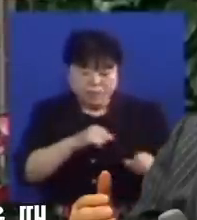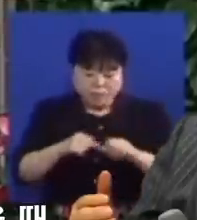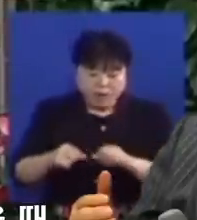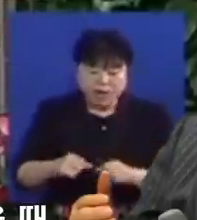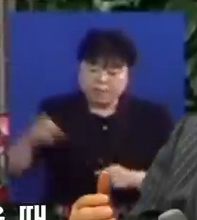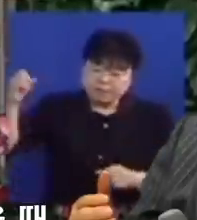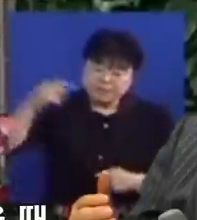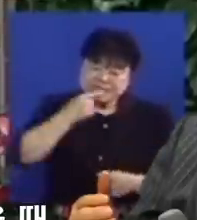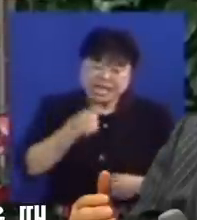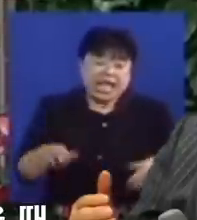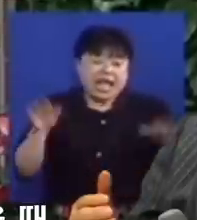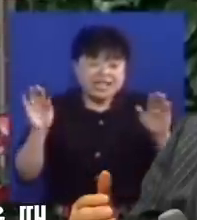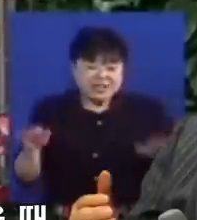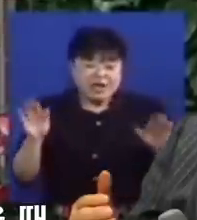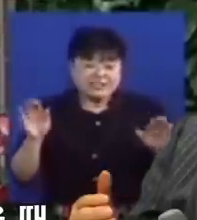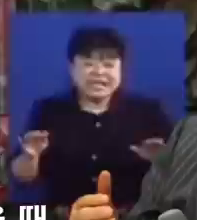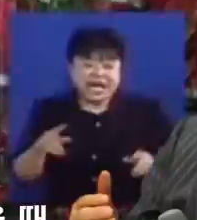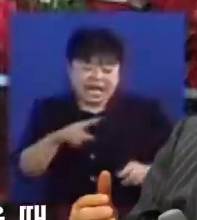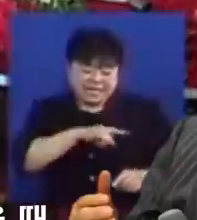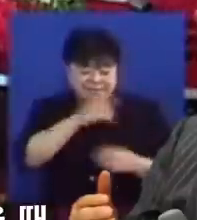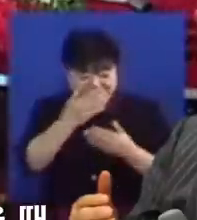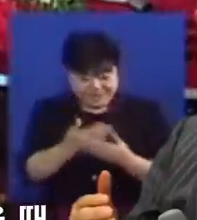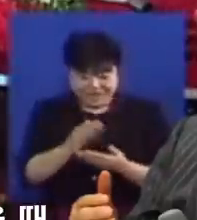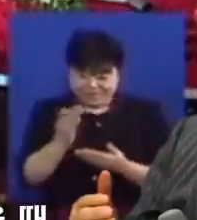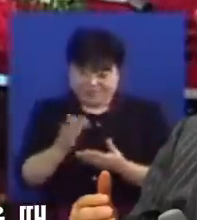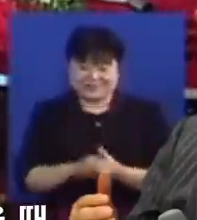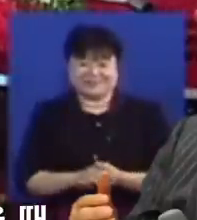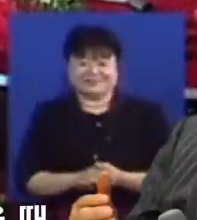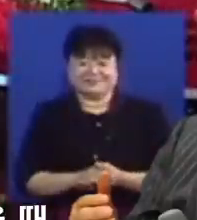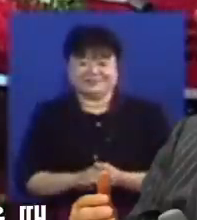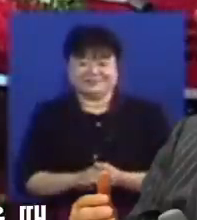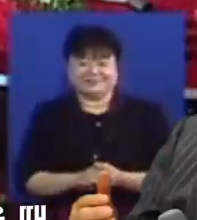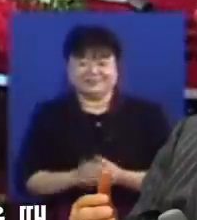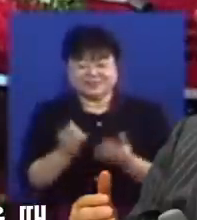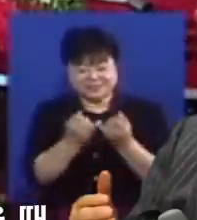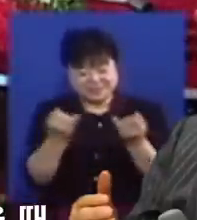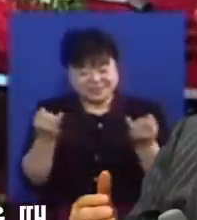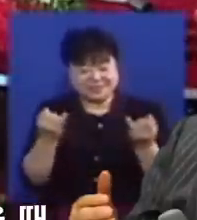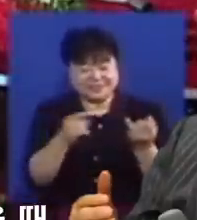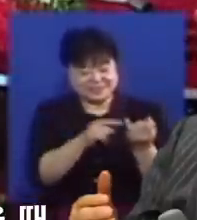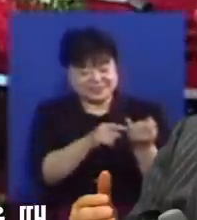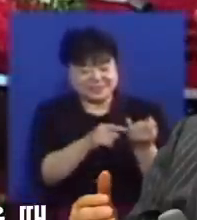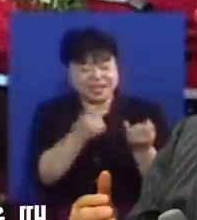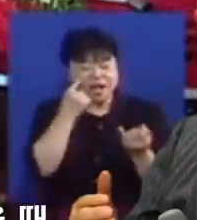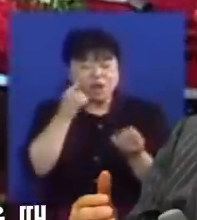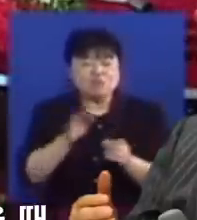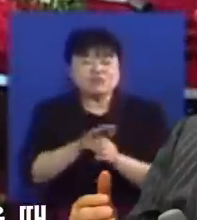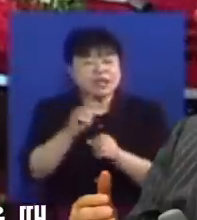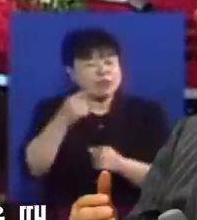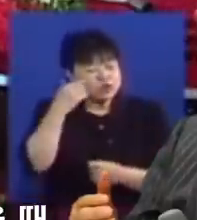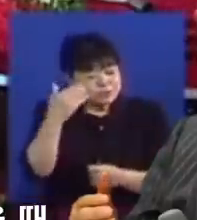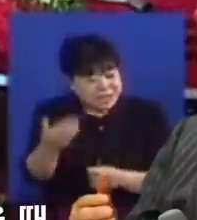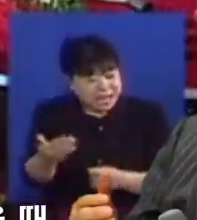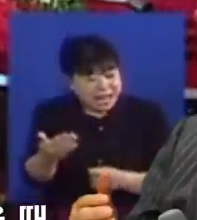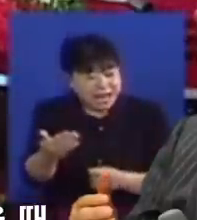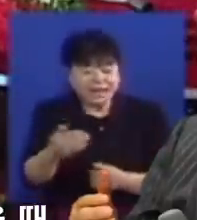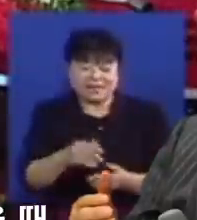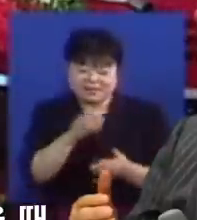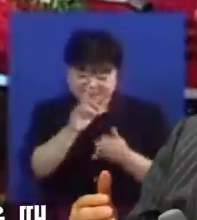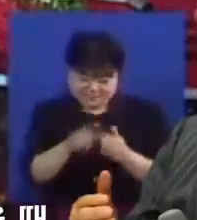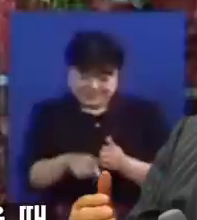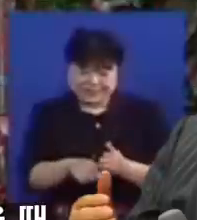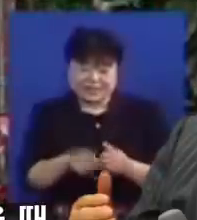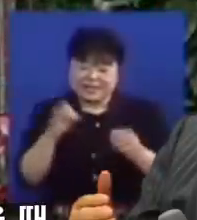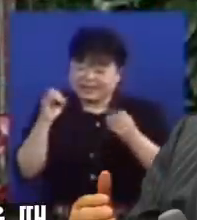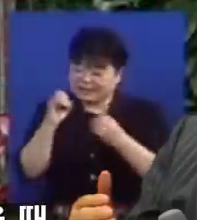빛의 천사라는 찬사를 받기도 했습니다. 그녀는 이 세상에서 가장 불쌍한 것이 무엇입니까? 라는 질문을 받고